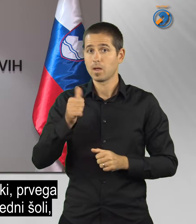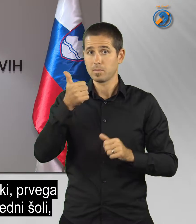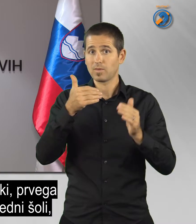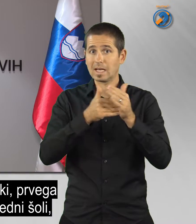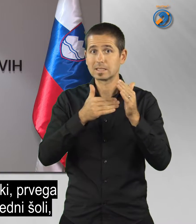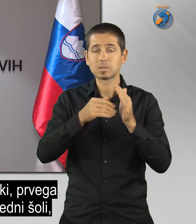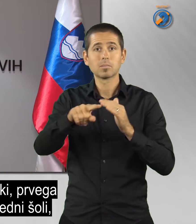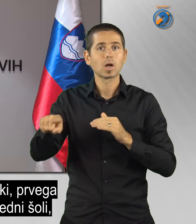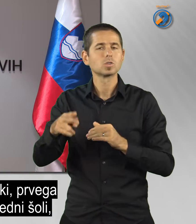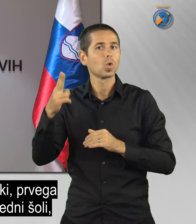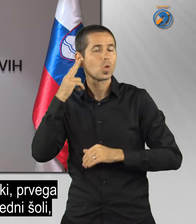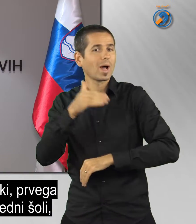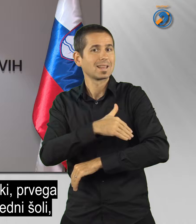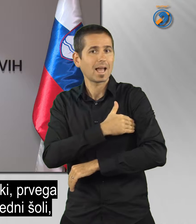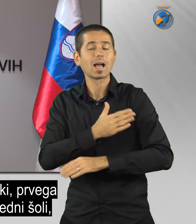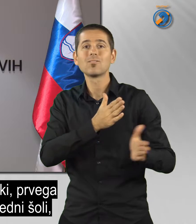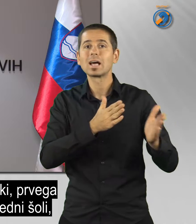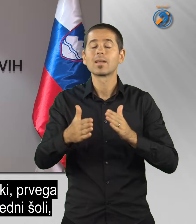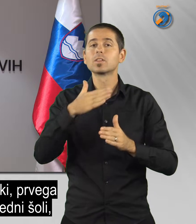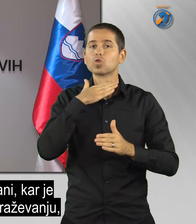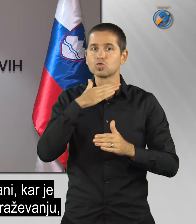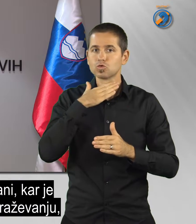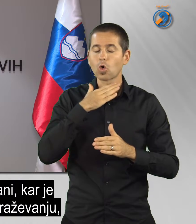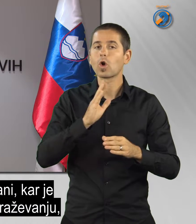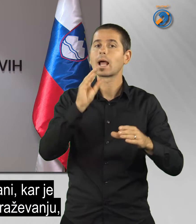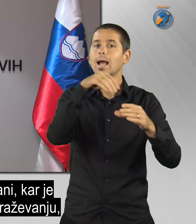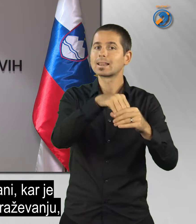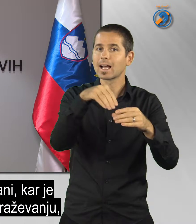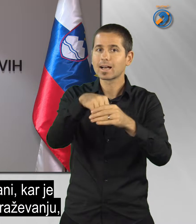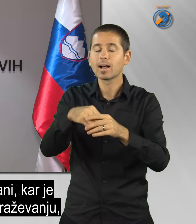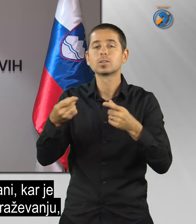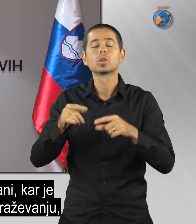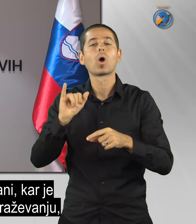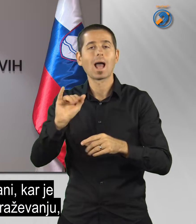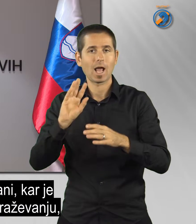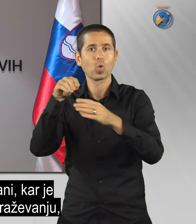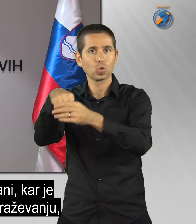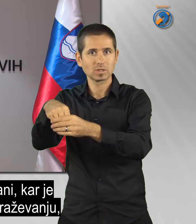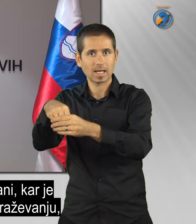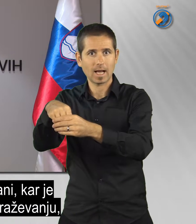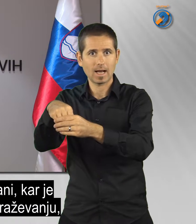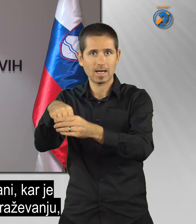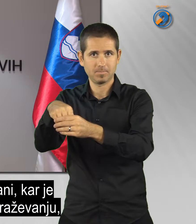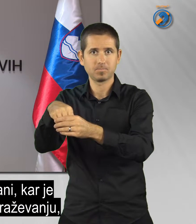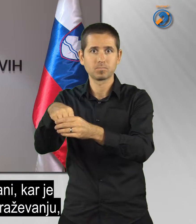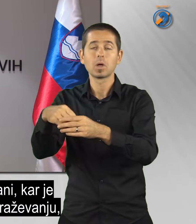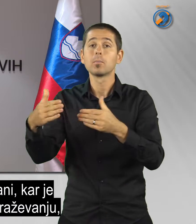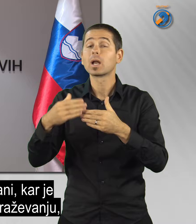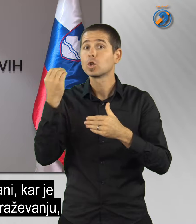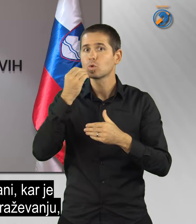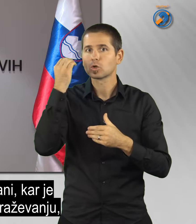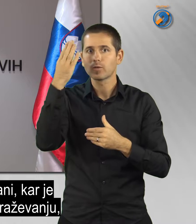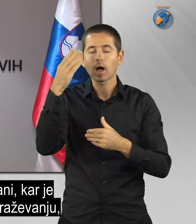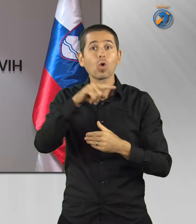Da so 1. septembra gluhi dijaki v redni šoli, kjer so integrirani oziroma kar je inkluzija